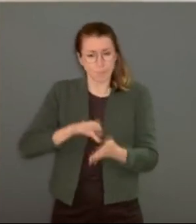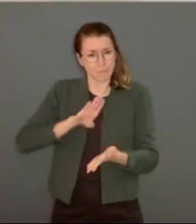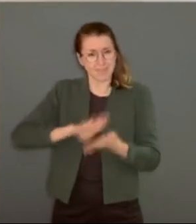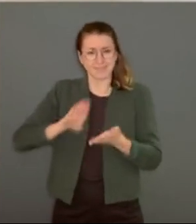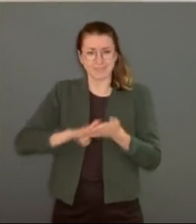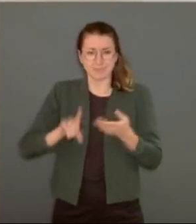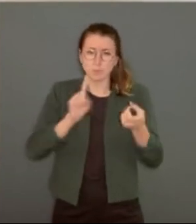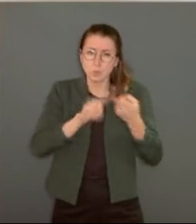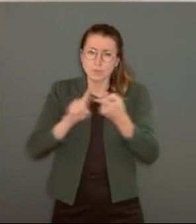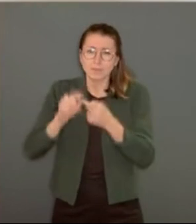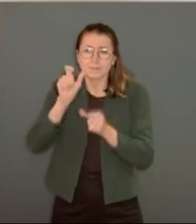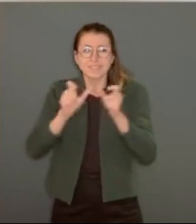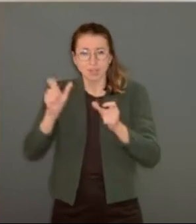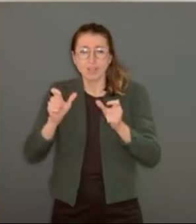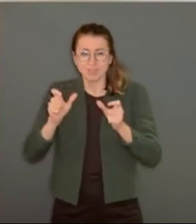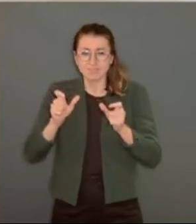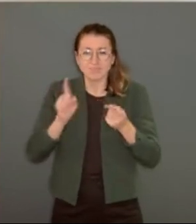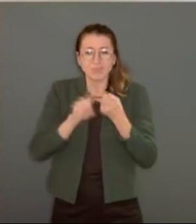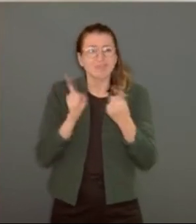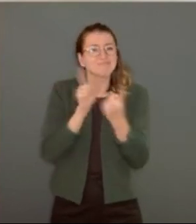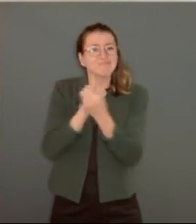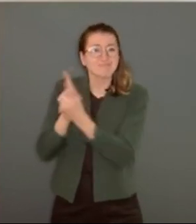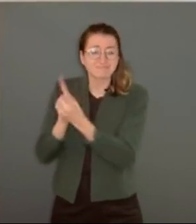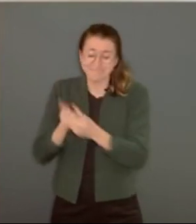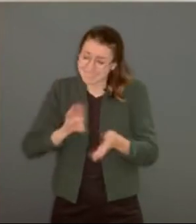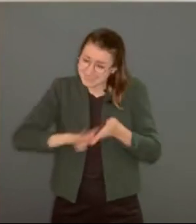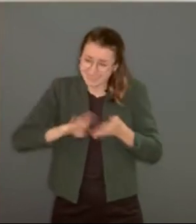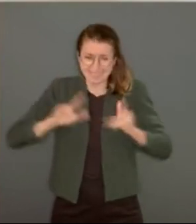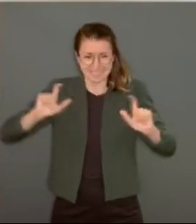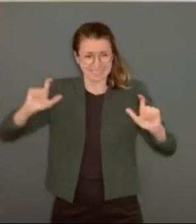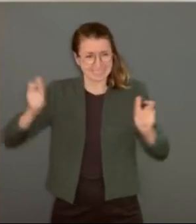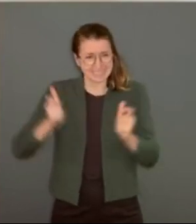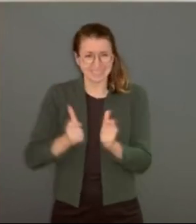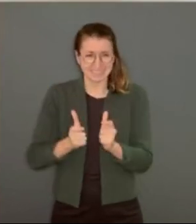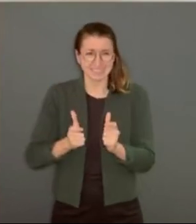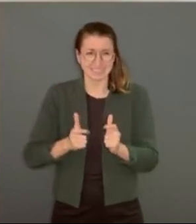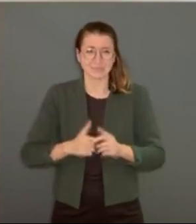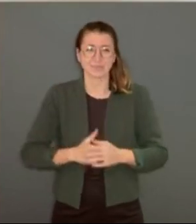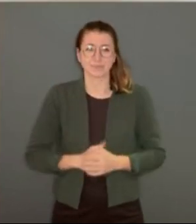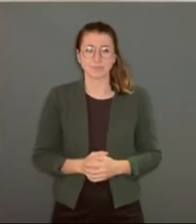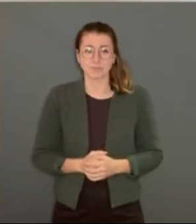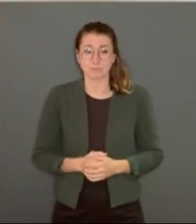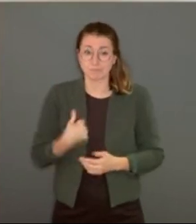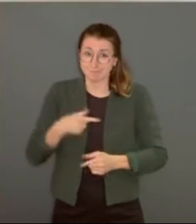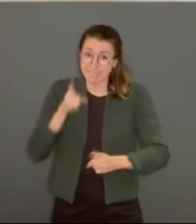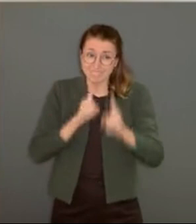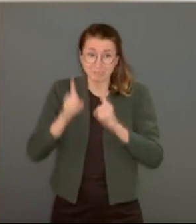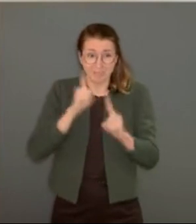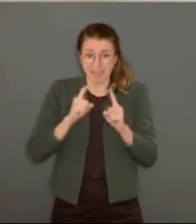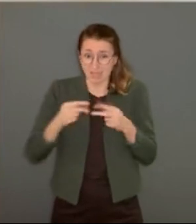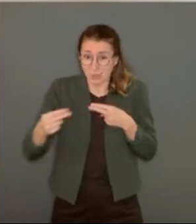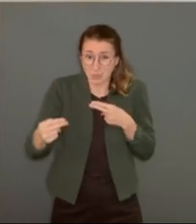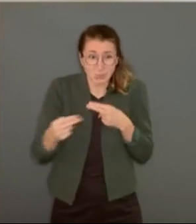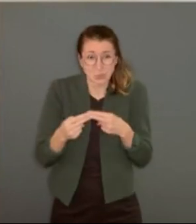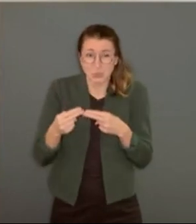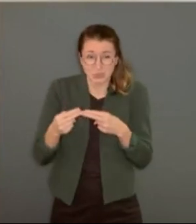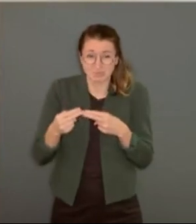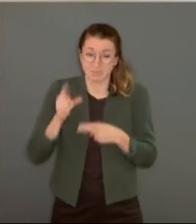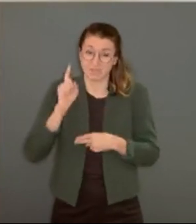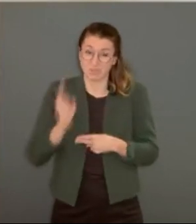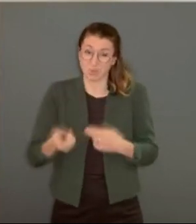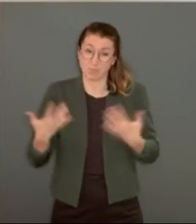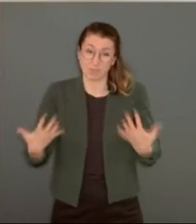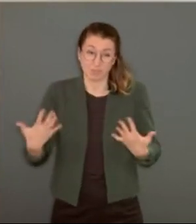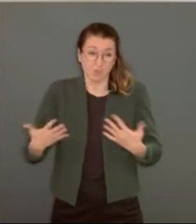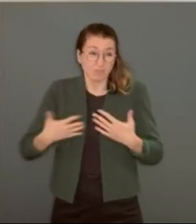nous. Aussi brièvement que possible, mais aussi longtemps qu'il ne le faudra. Nous devons casser cette montée